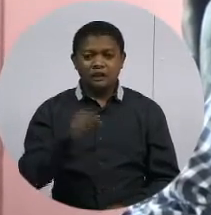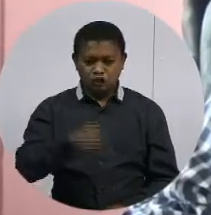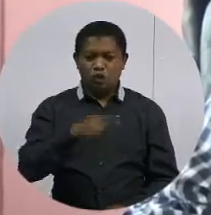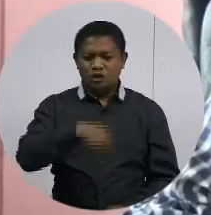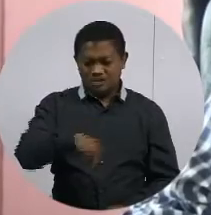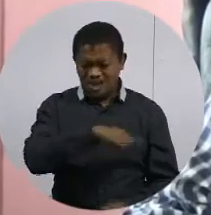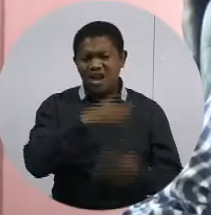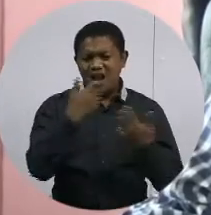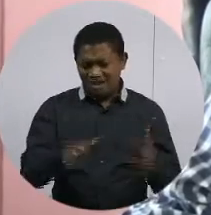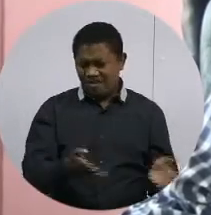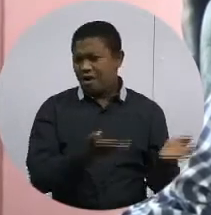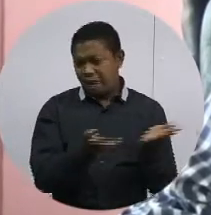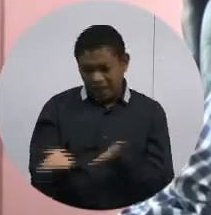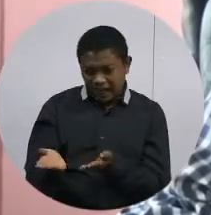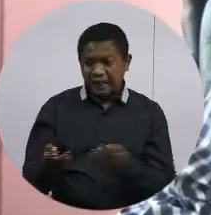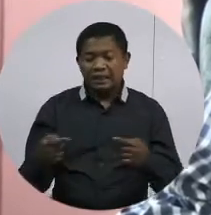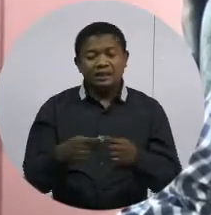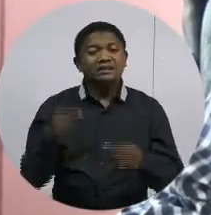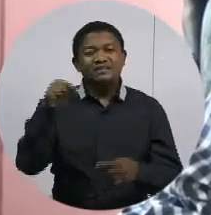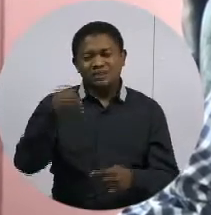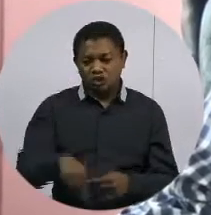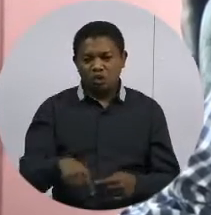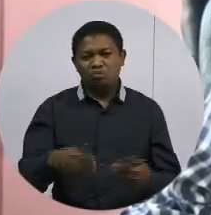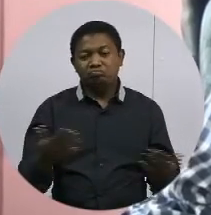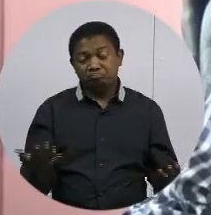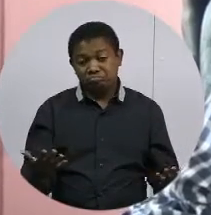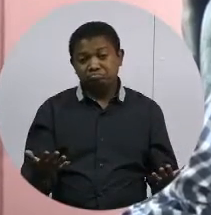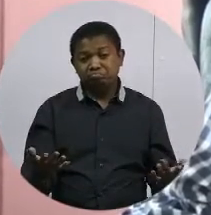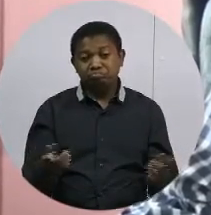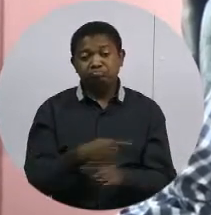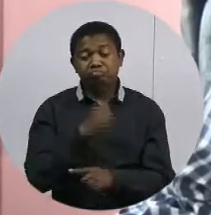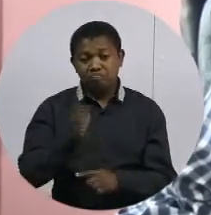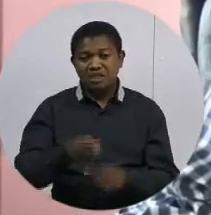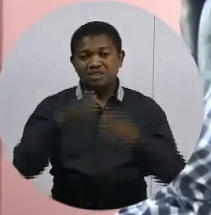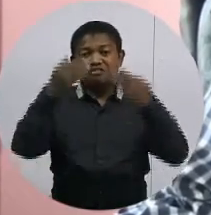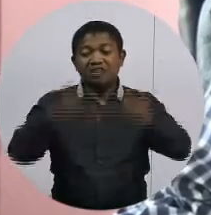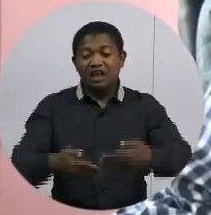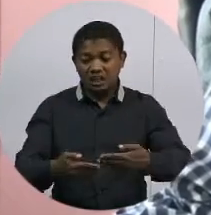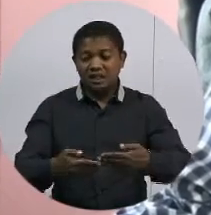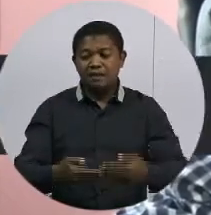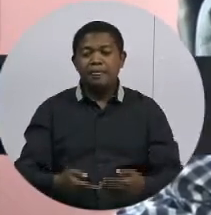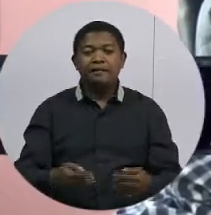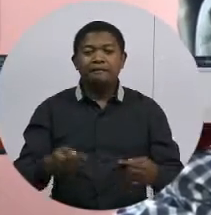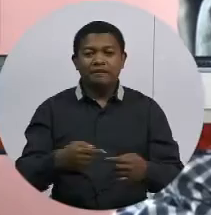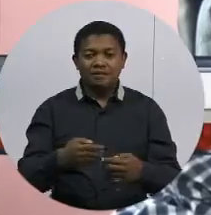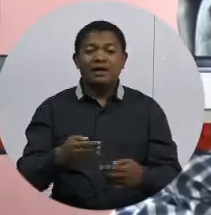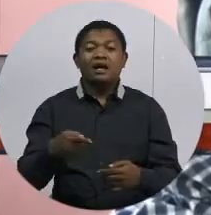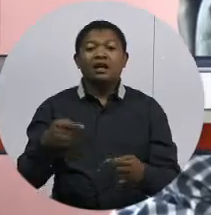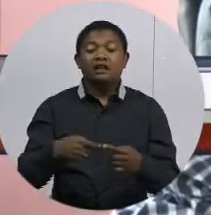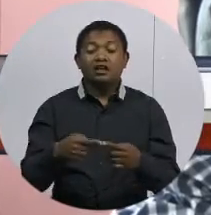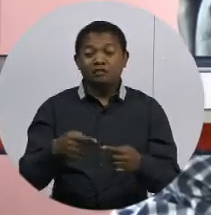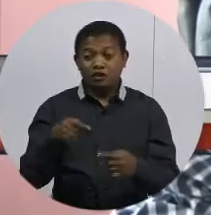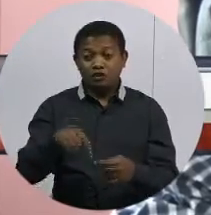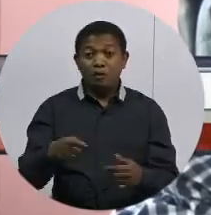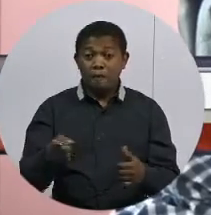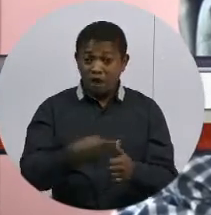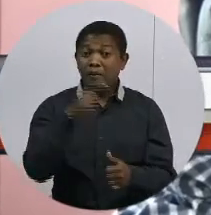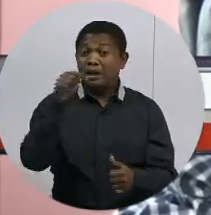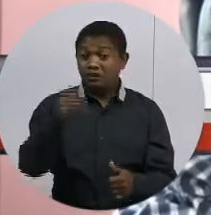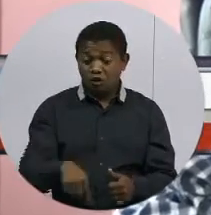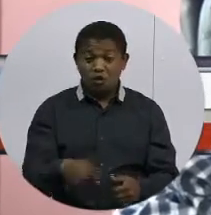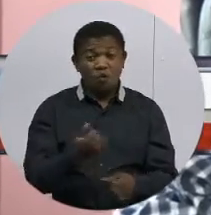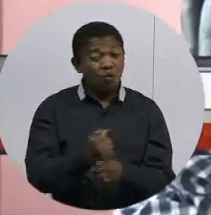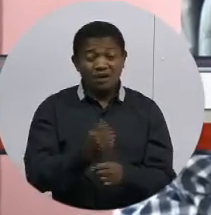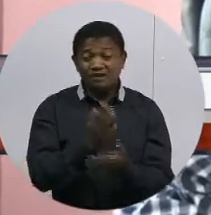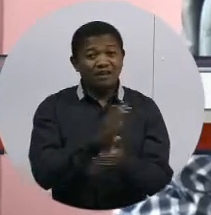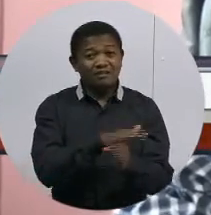fotsiny hoe limite zay fandraisanay zay zavatrazay fa tsy maintsy kosa zay zany a mi-anticipe amin'izao andro zao hoe dian'izao raha ohatra ka feno